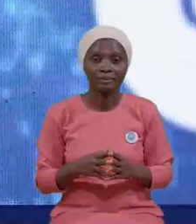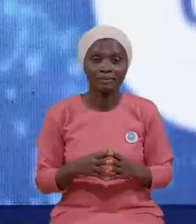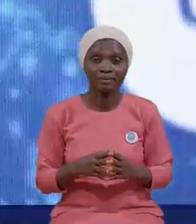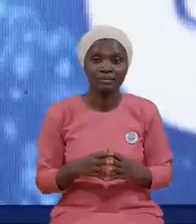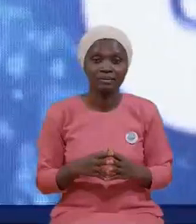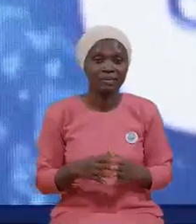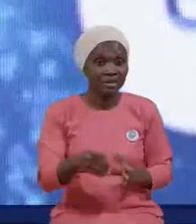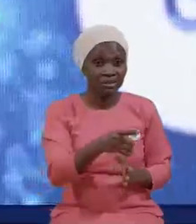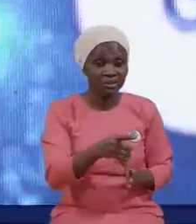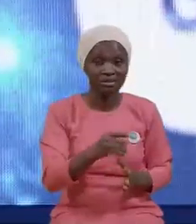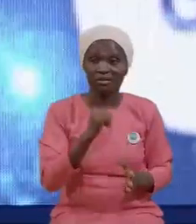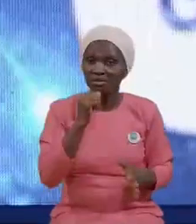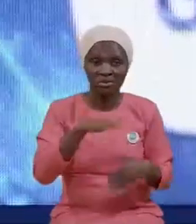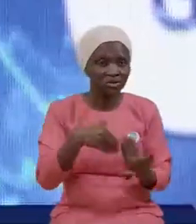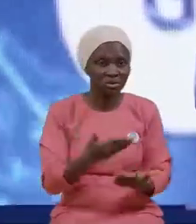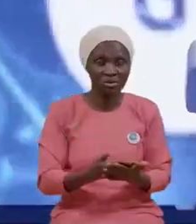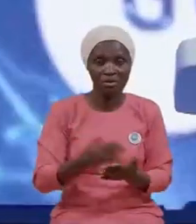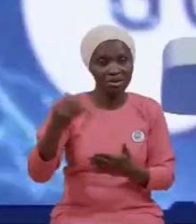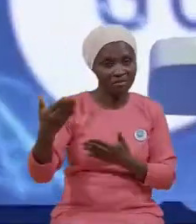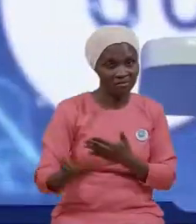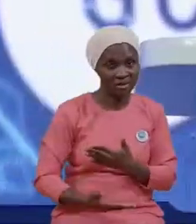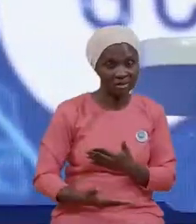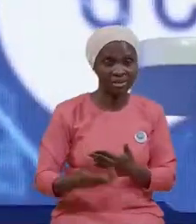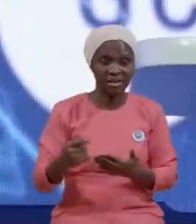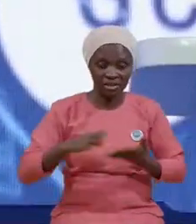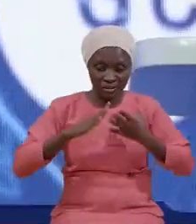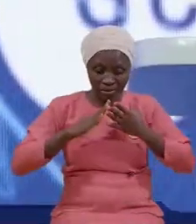Ils n'avaient pas tous invité le prince de paix dans leur vie.